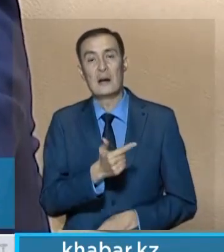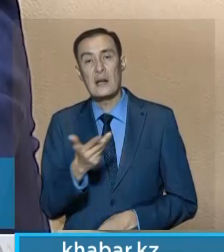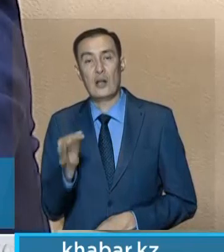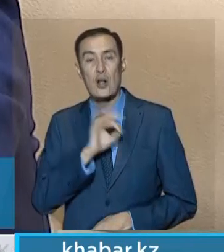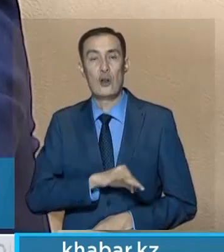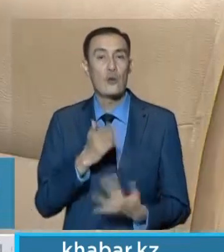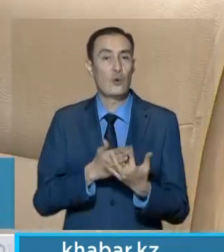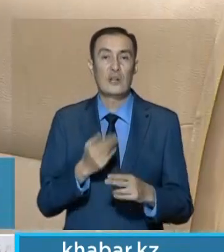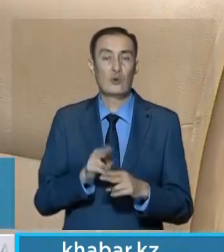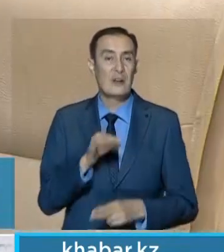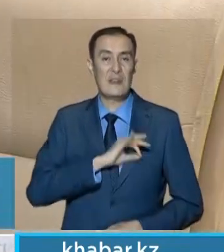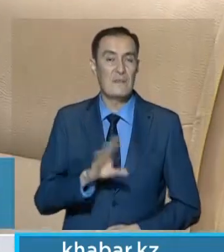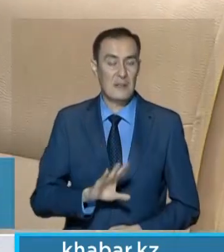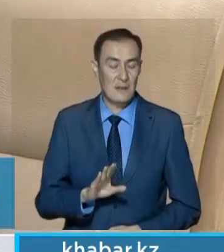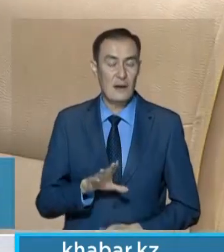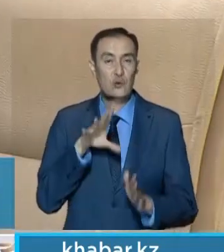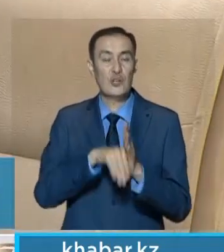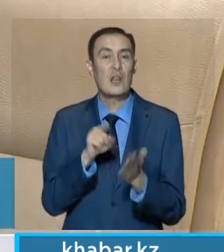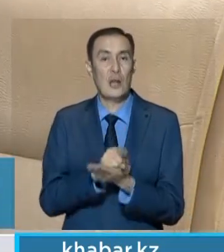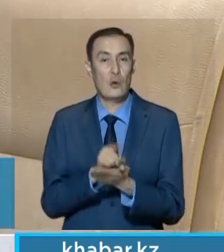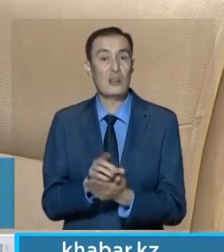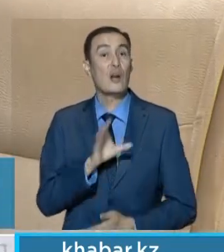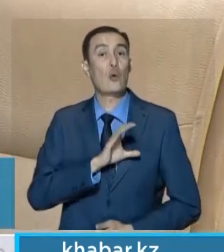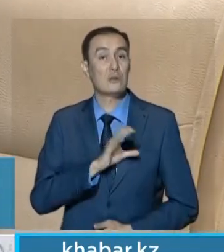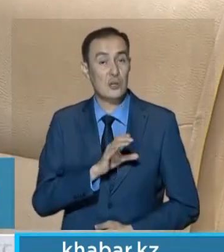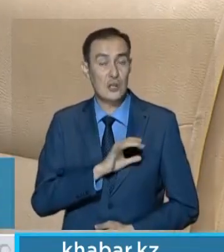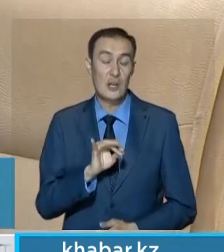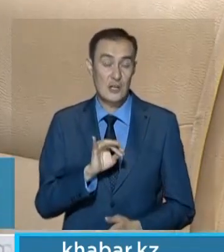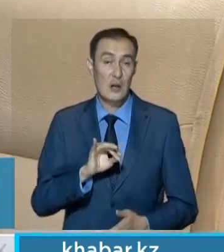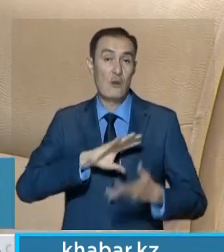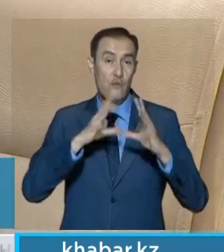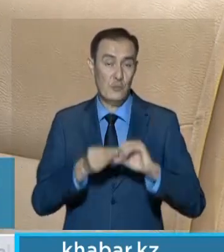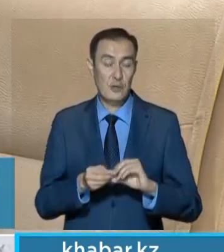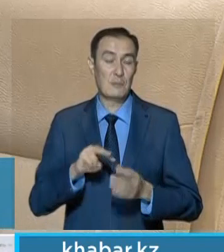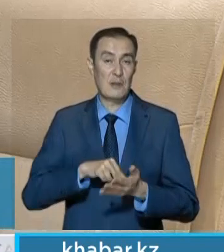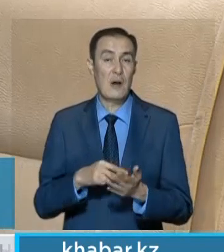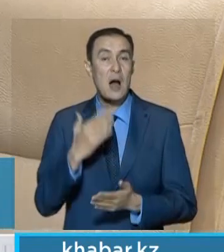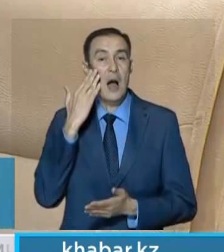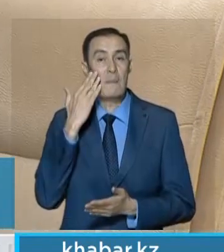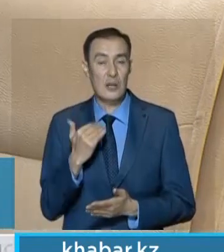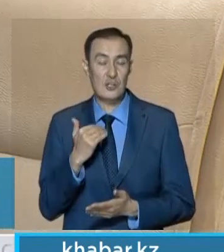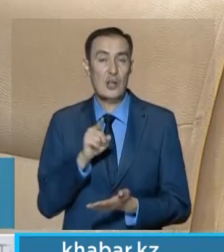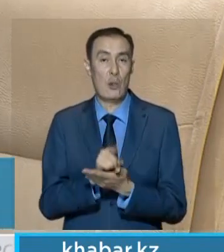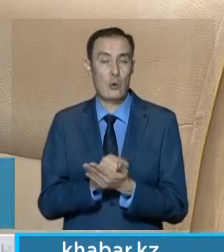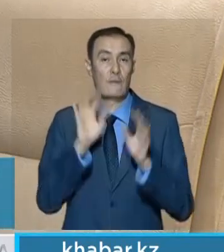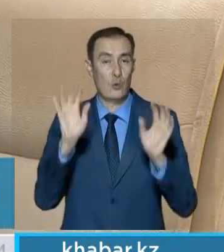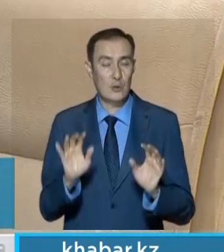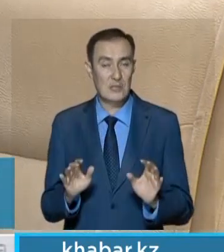них неэффективные. Введение налога на роскошь. И в целом мы планируем облегчить налоговый кодекс как для